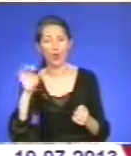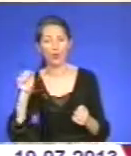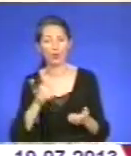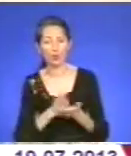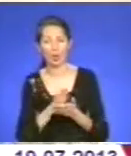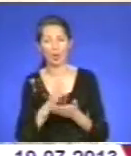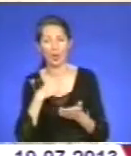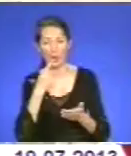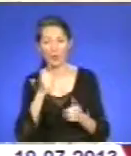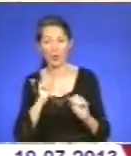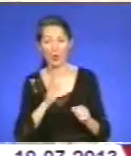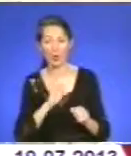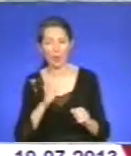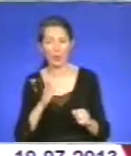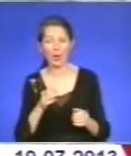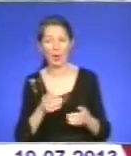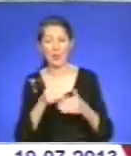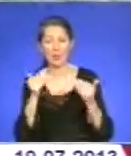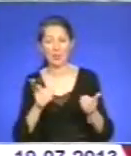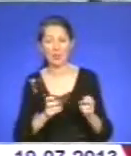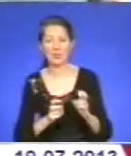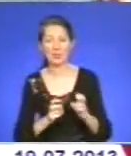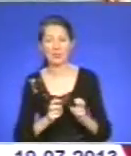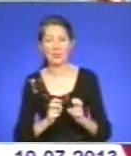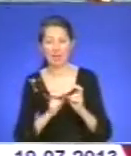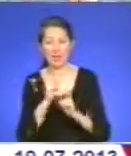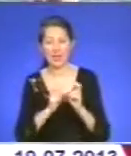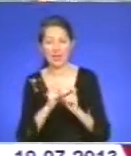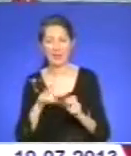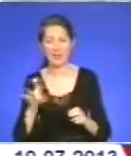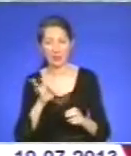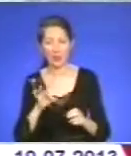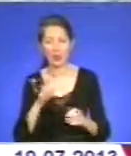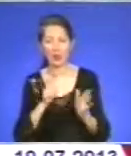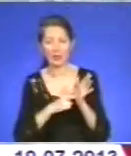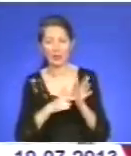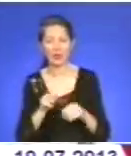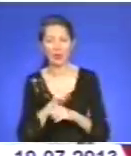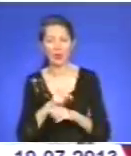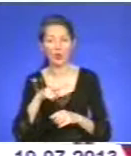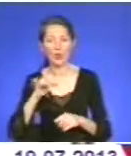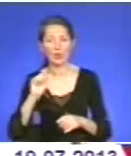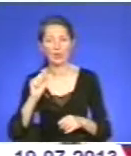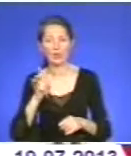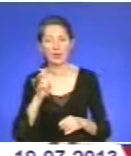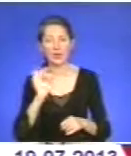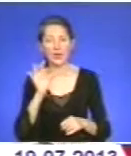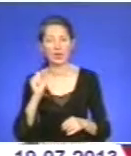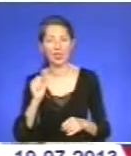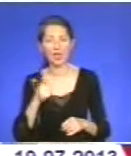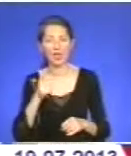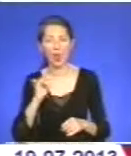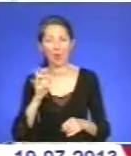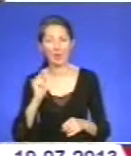бути більше, адже станцій в районах області 7. У Тернополі, Ланівцях, Бережанах, Гусятині, Чорткові, Заліщиках